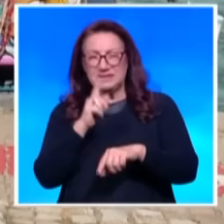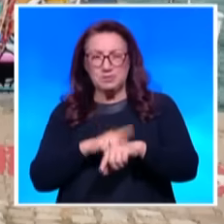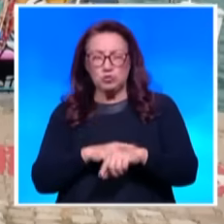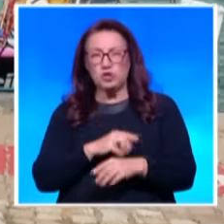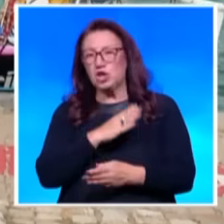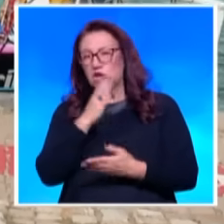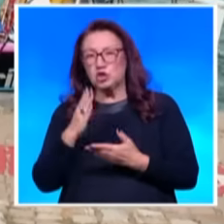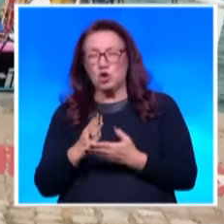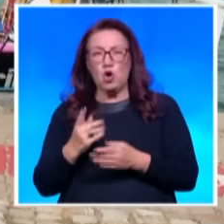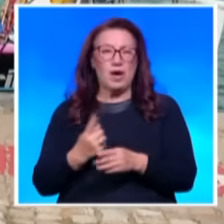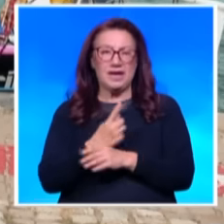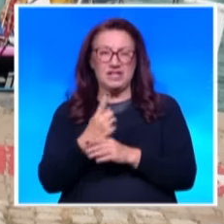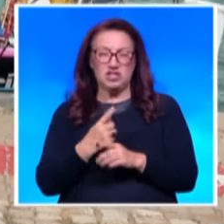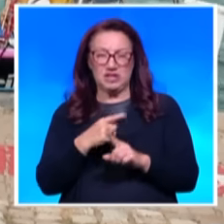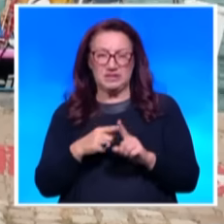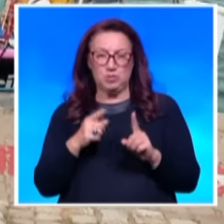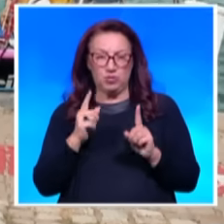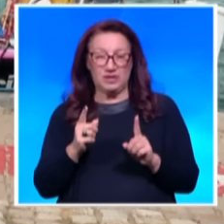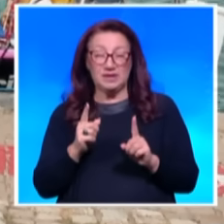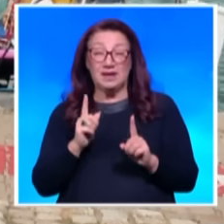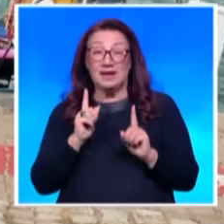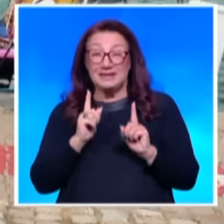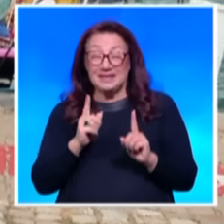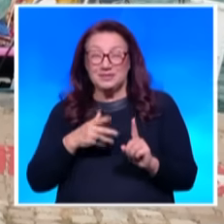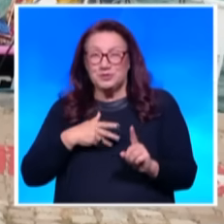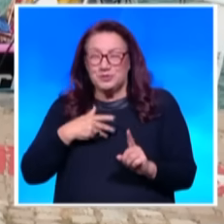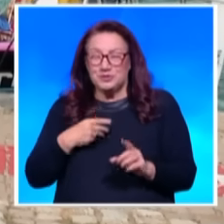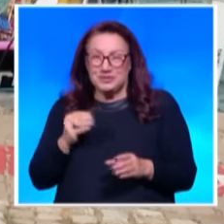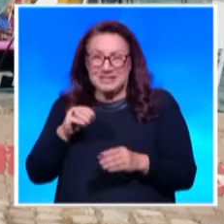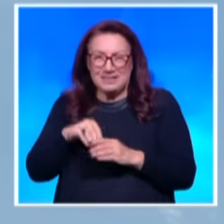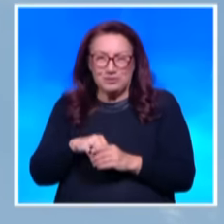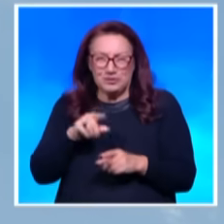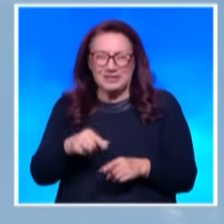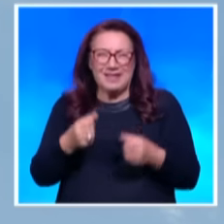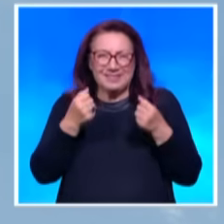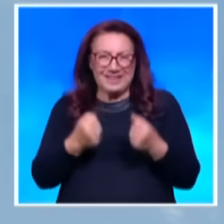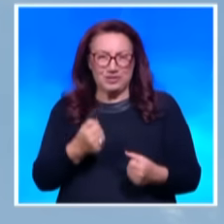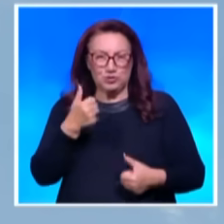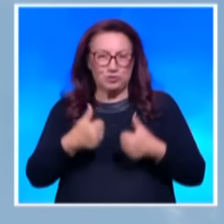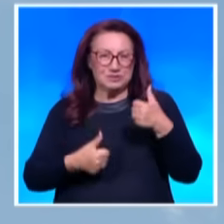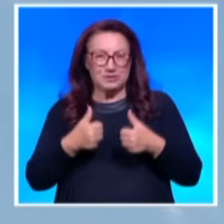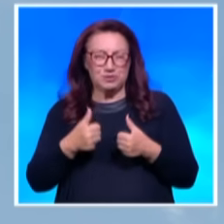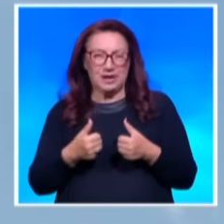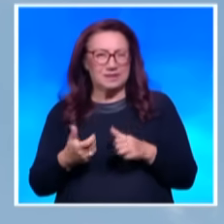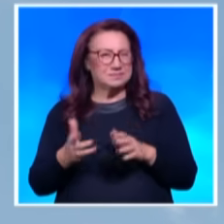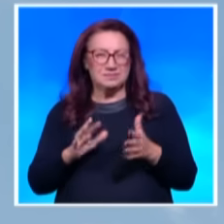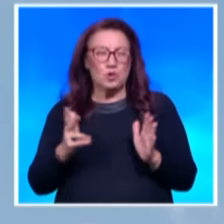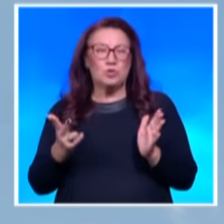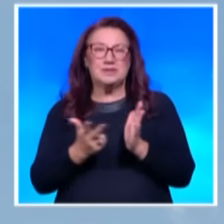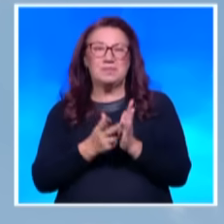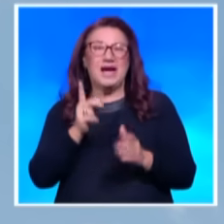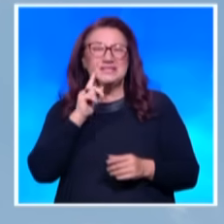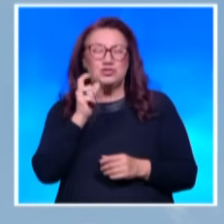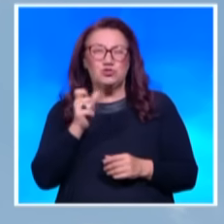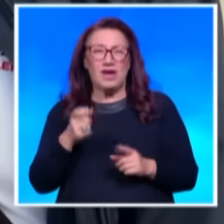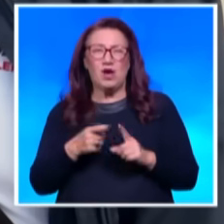половина. Престрашилите се да се включат в изключително тежкото предизвикателство Global Solo Challenge са едва 18 души от целия